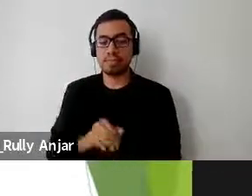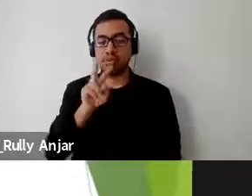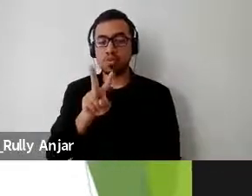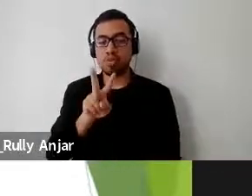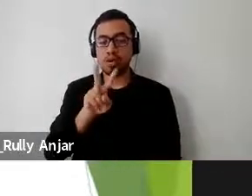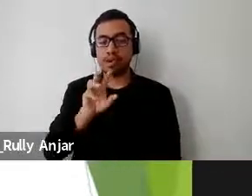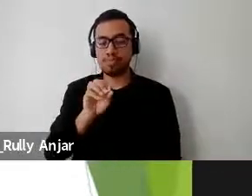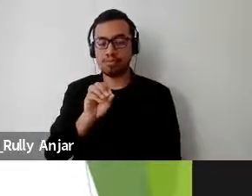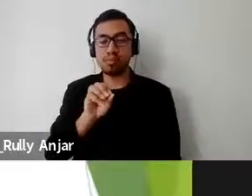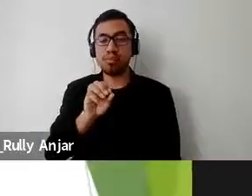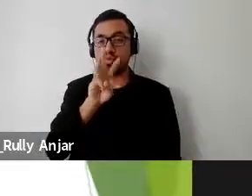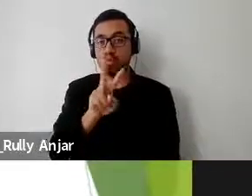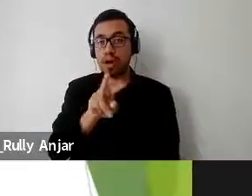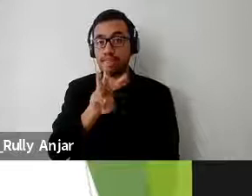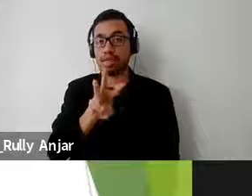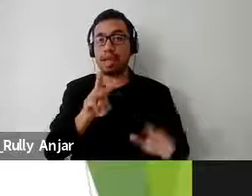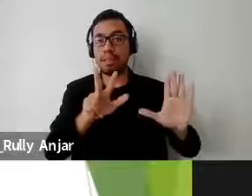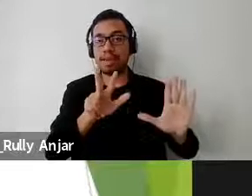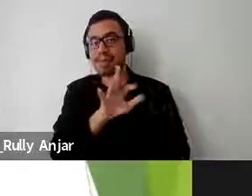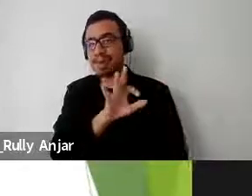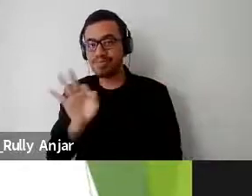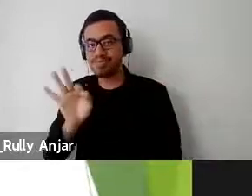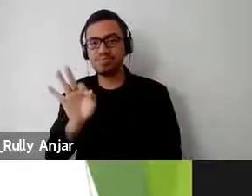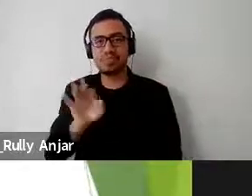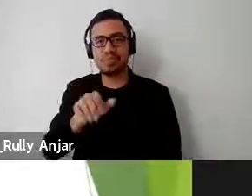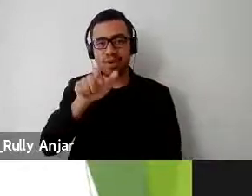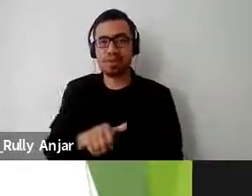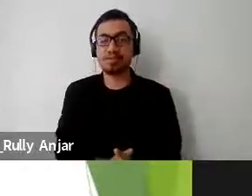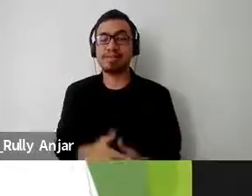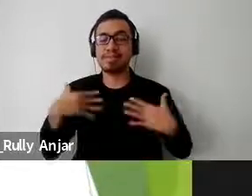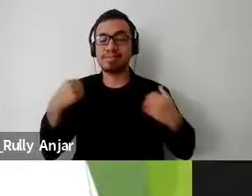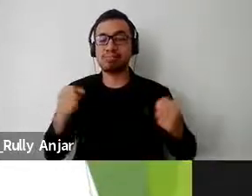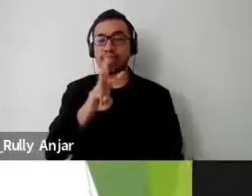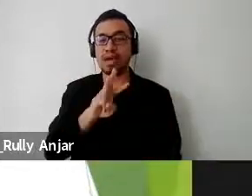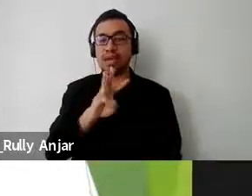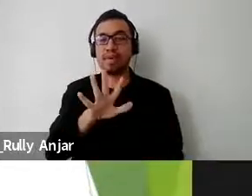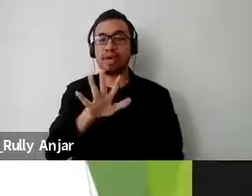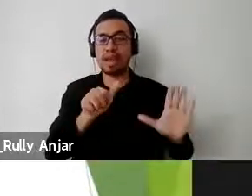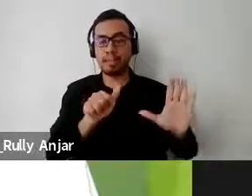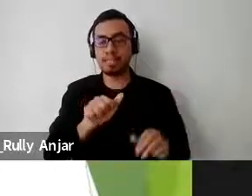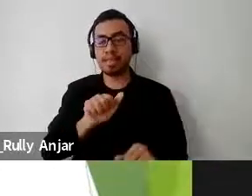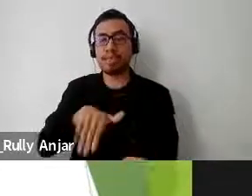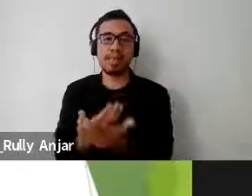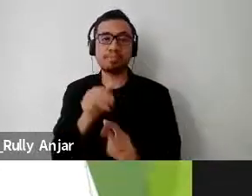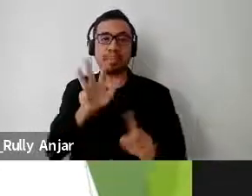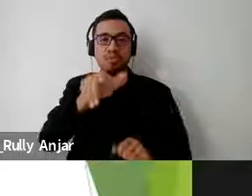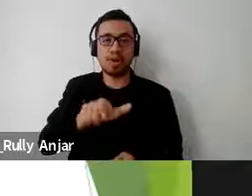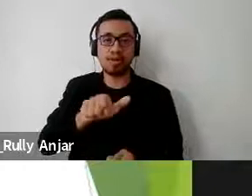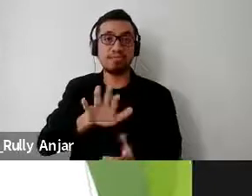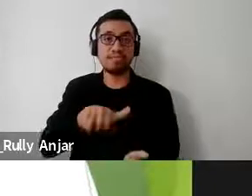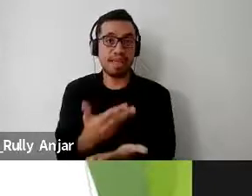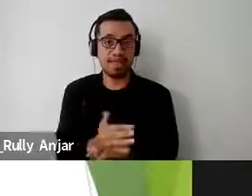2.338. Kemudian positif 572, sembuh 356, meninggal 19. Kemudian dalam